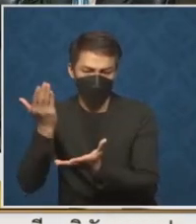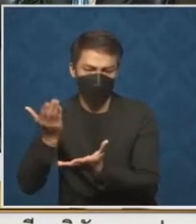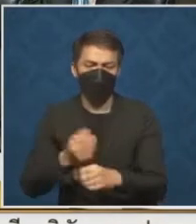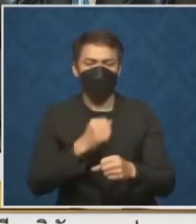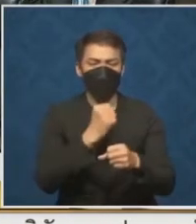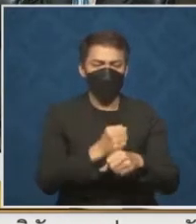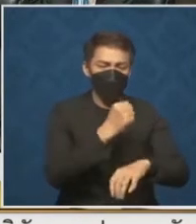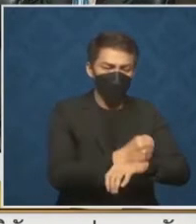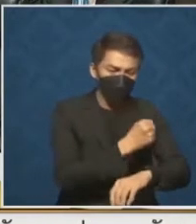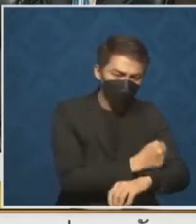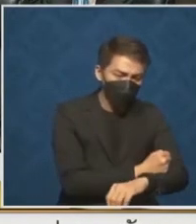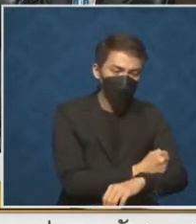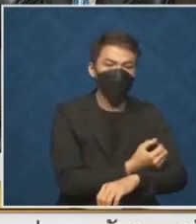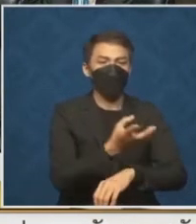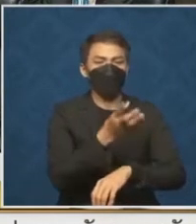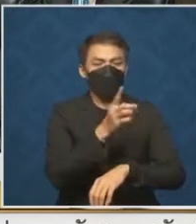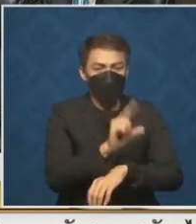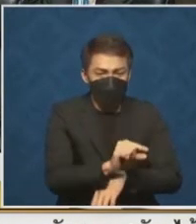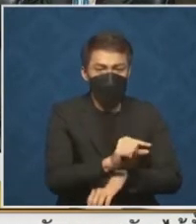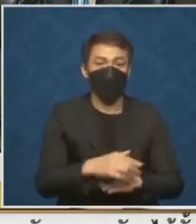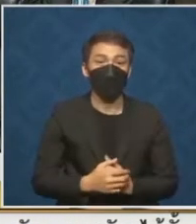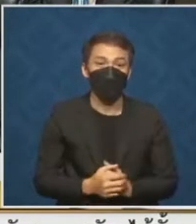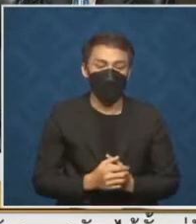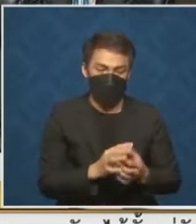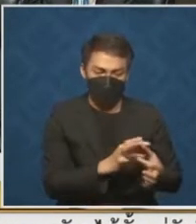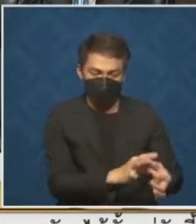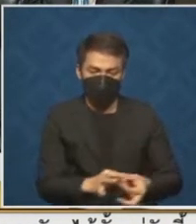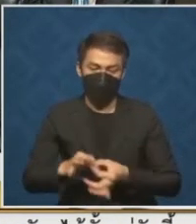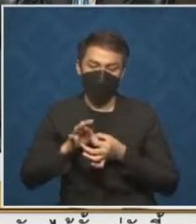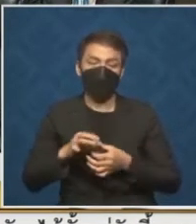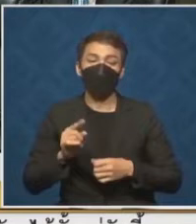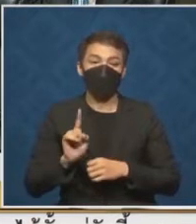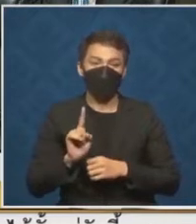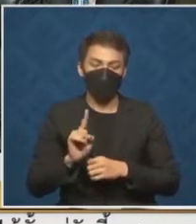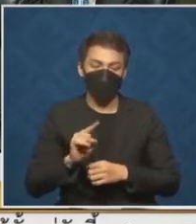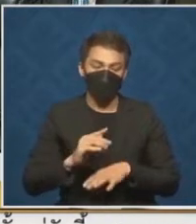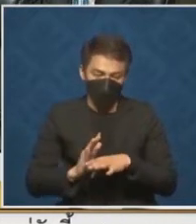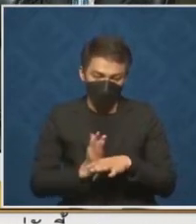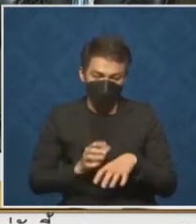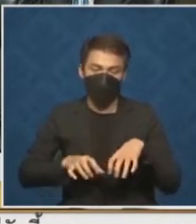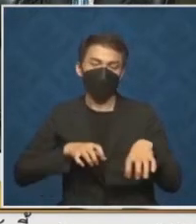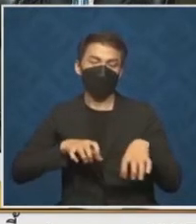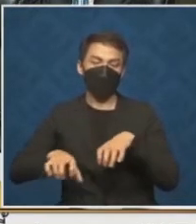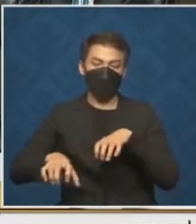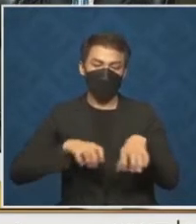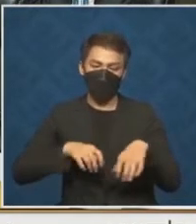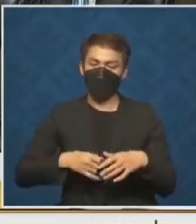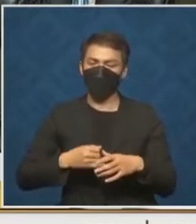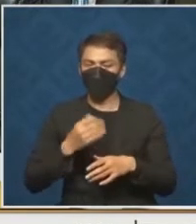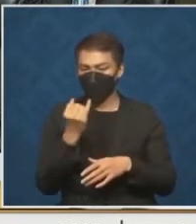ผลสืบเนื่องมาจากการบริหารราชการแผ่นดินที่ล้มเหลวติดพลาดในทุกบ้านในทุกด้าน